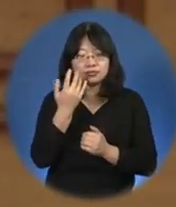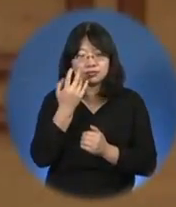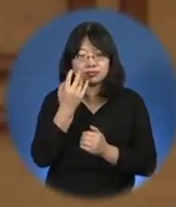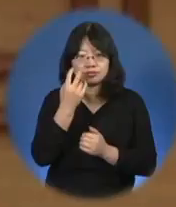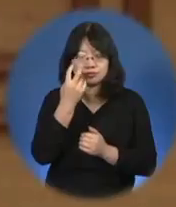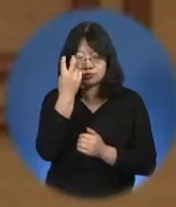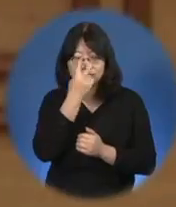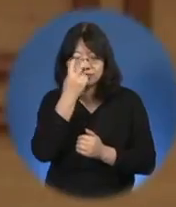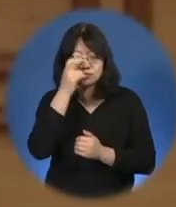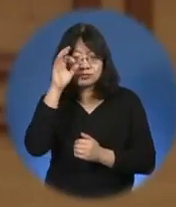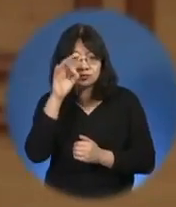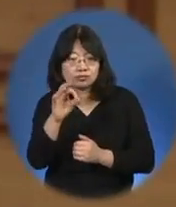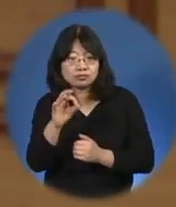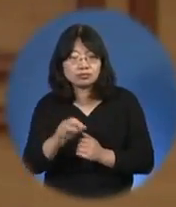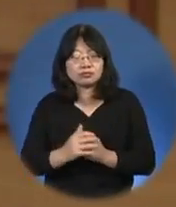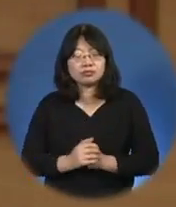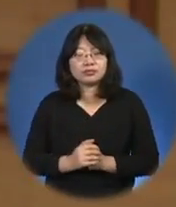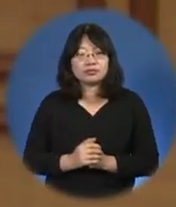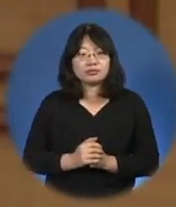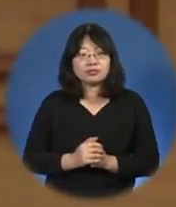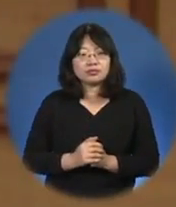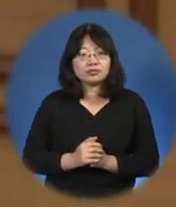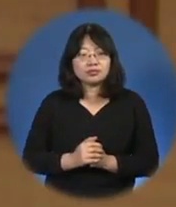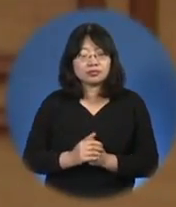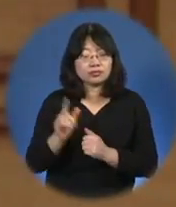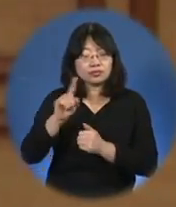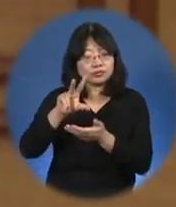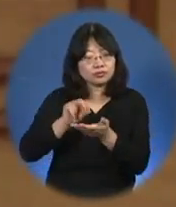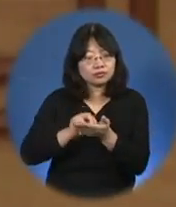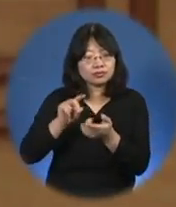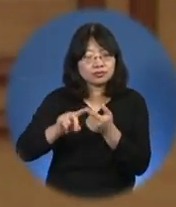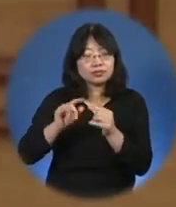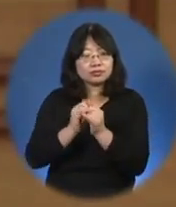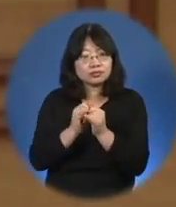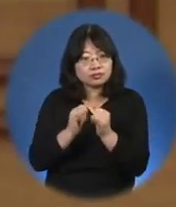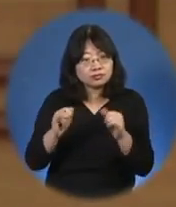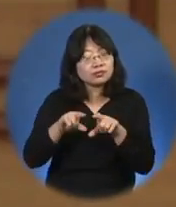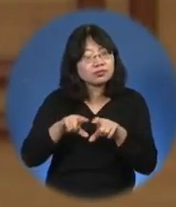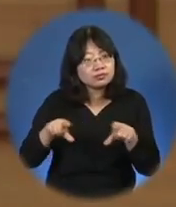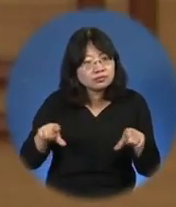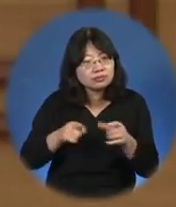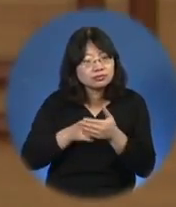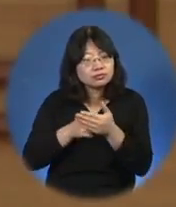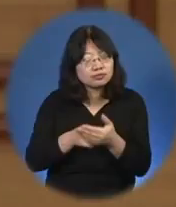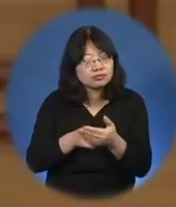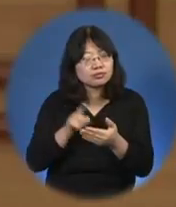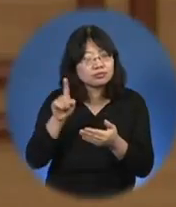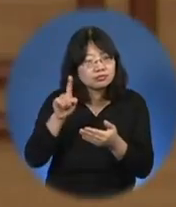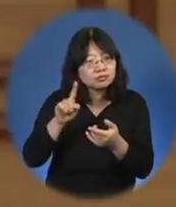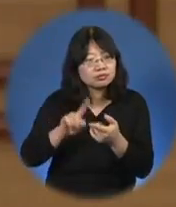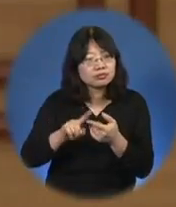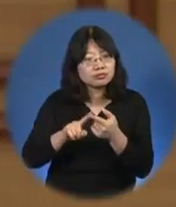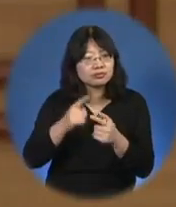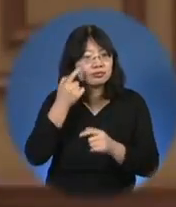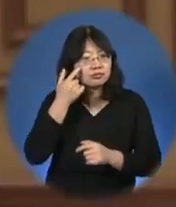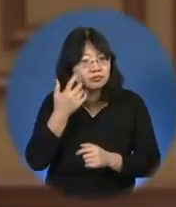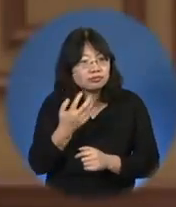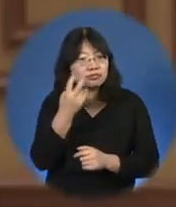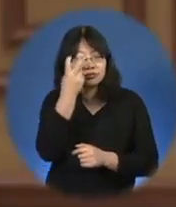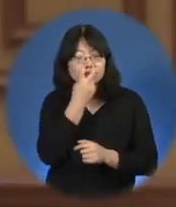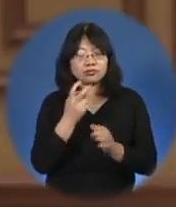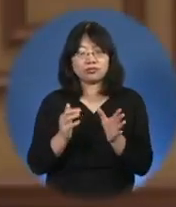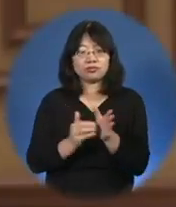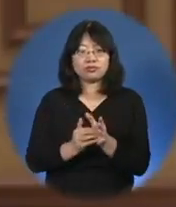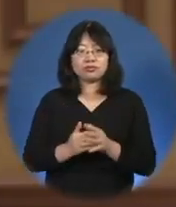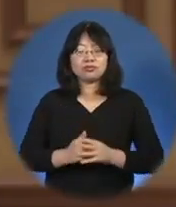이제 어떤 사안에 대해서 국민 일반의 의견이 어떤지 묻는 조사인데요.